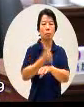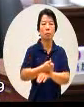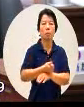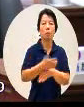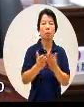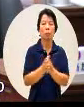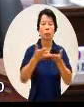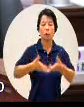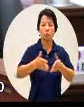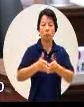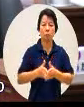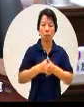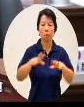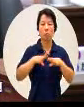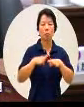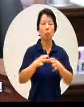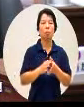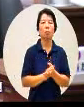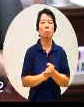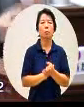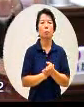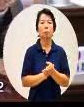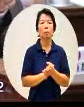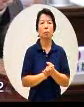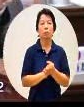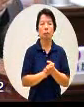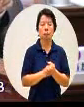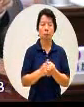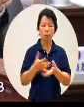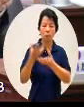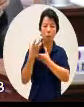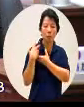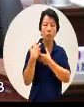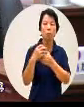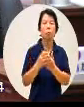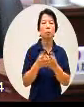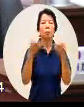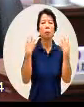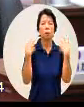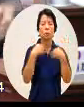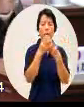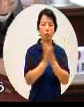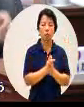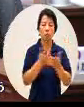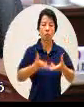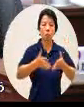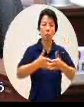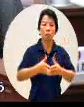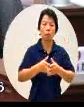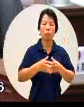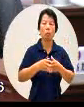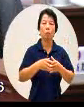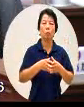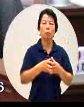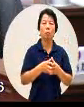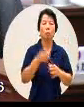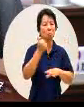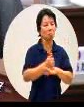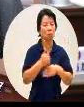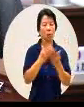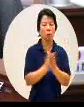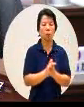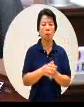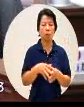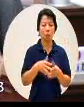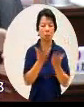什麼重要政治上的領導人或擔任過什麼重要的職務或者我的學問很好這些統